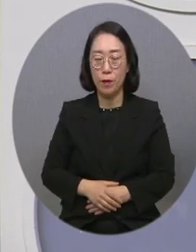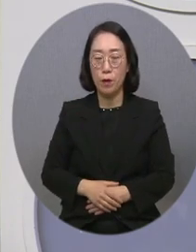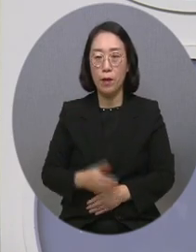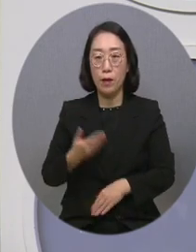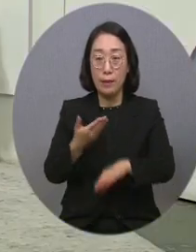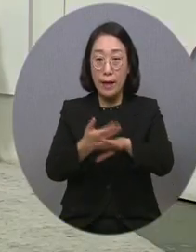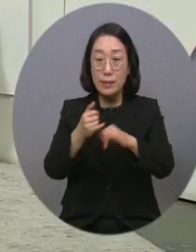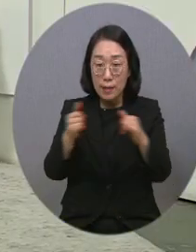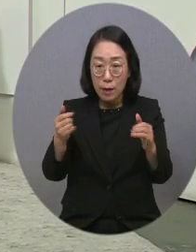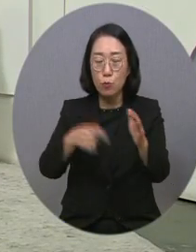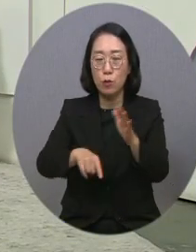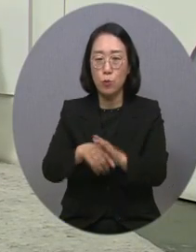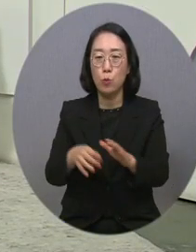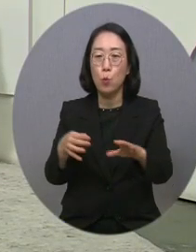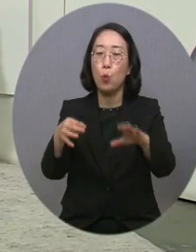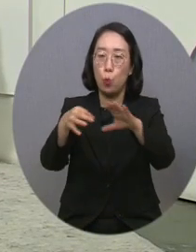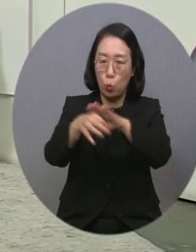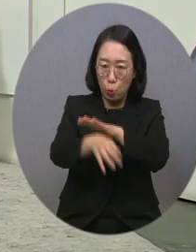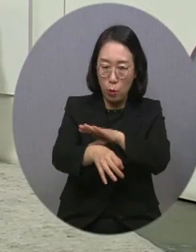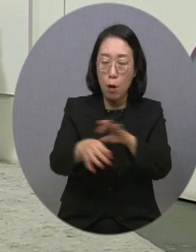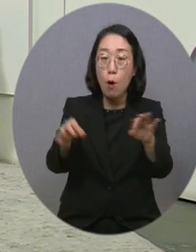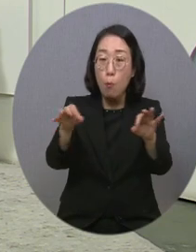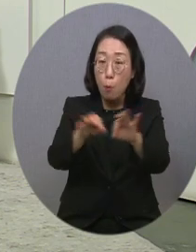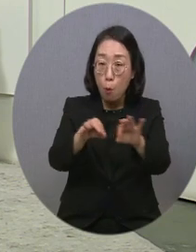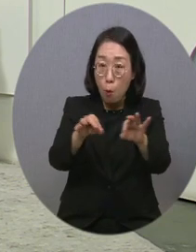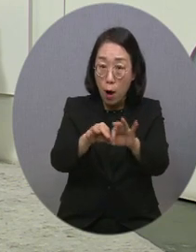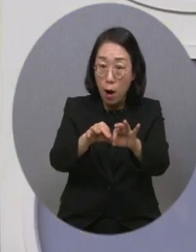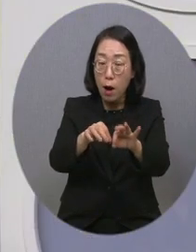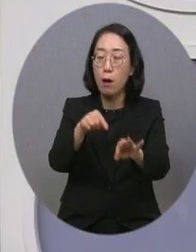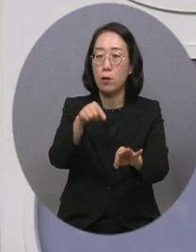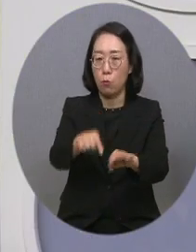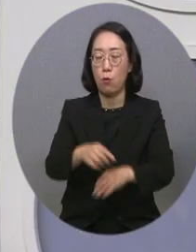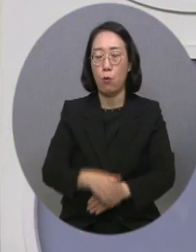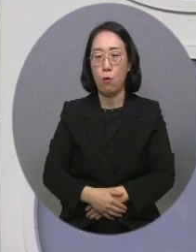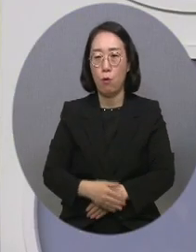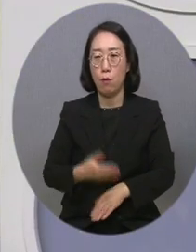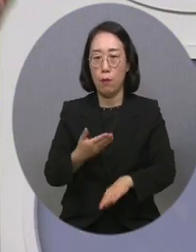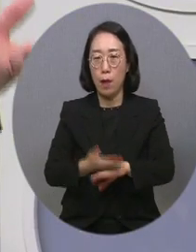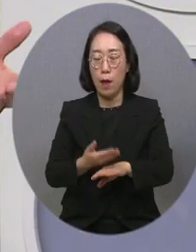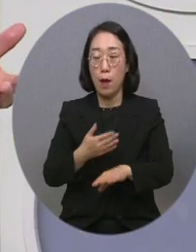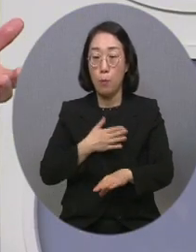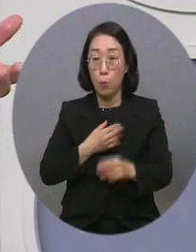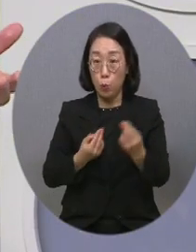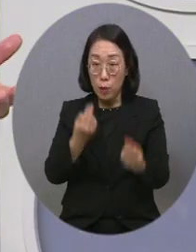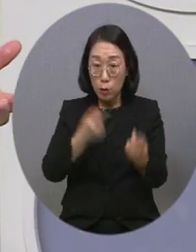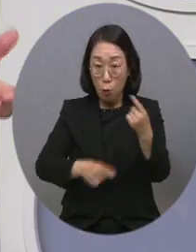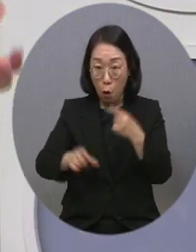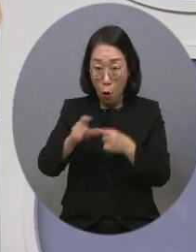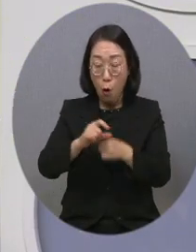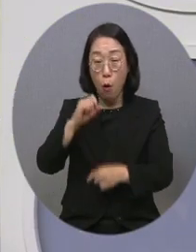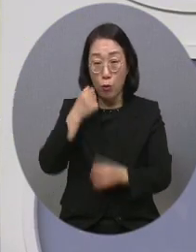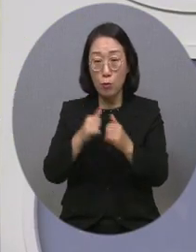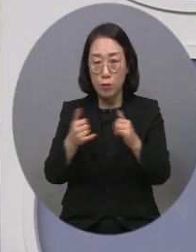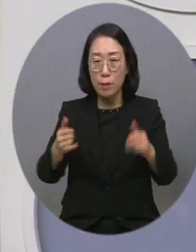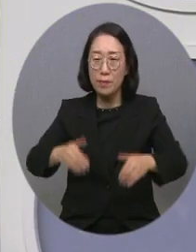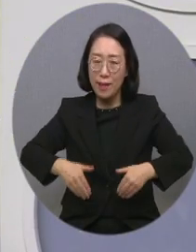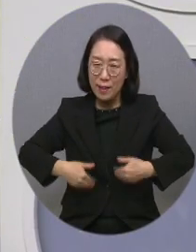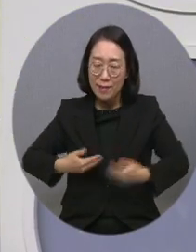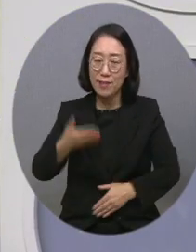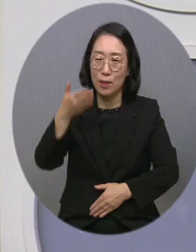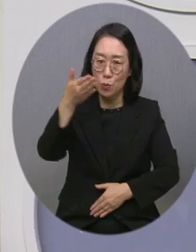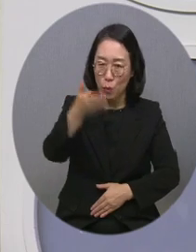기부를 하고 나보다 더 어려운 사람들에게 내가 따뜻한 손을 내밀어주고 그 사람들을 도와줬을